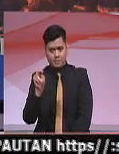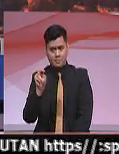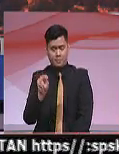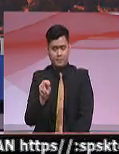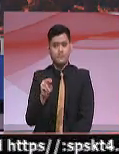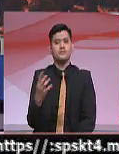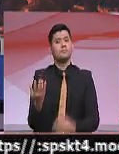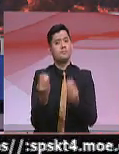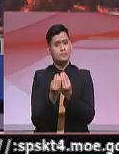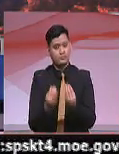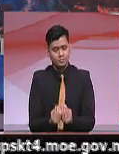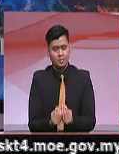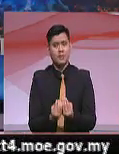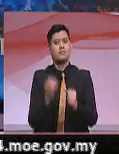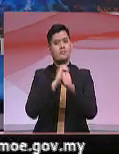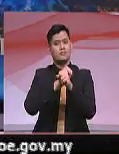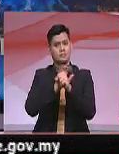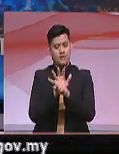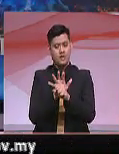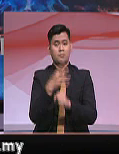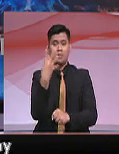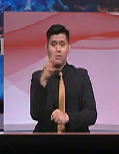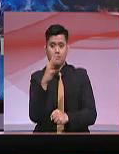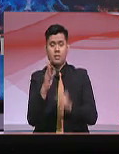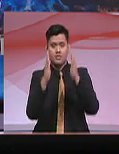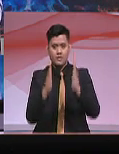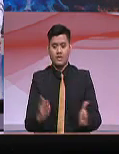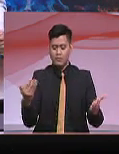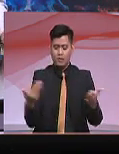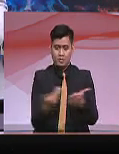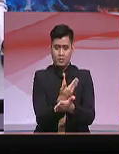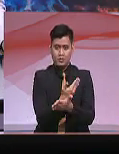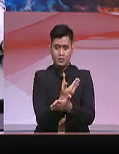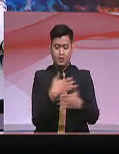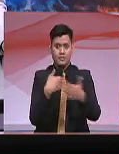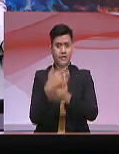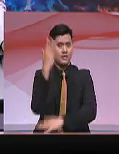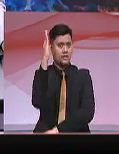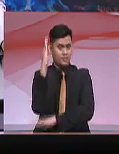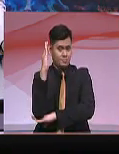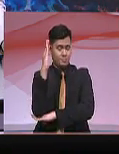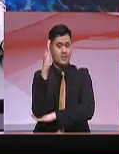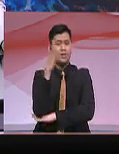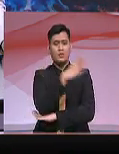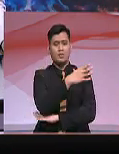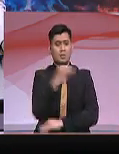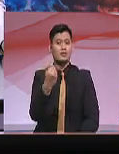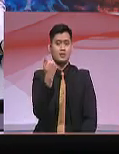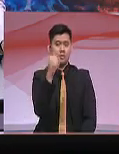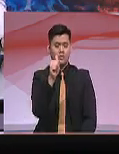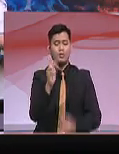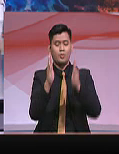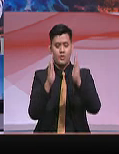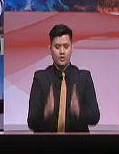Perkembangan terkini COVID-19, 14 kes baharu direkodkan sehingga tengah hari ini dengan 10 daripadanya melibatkan